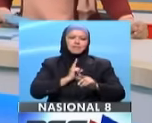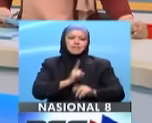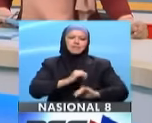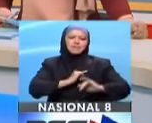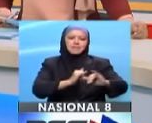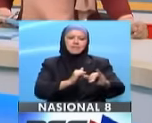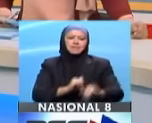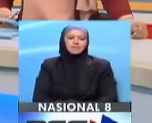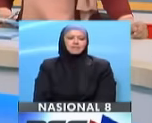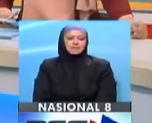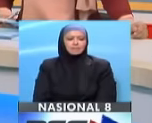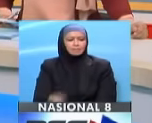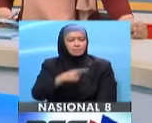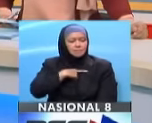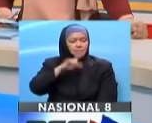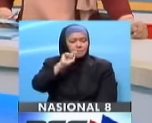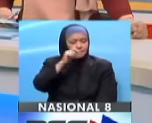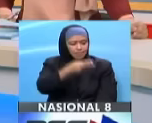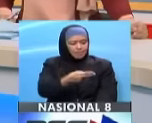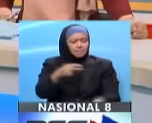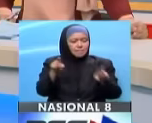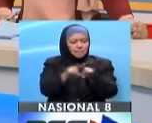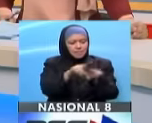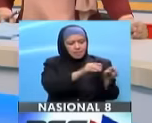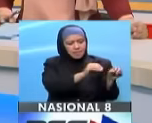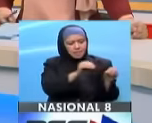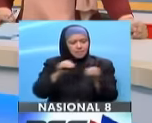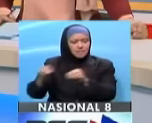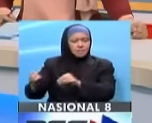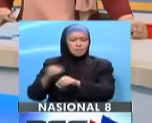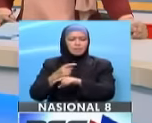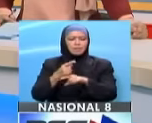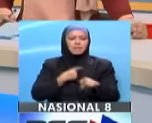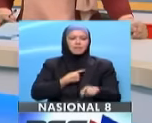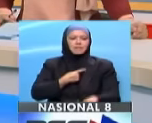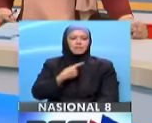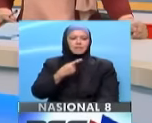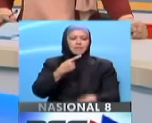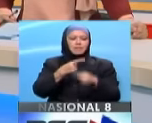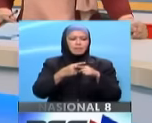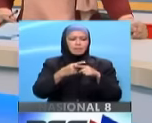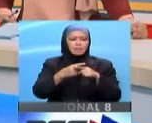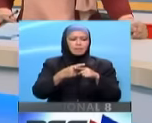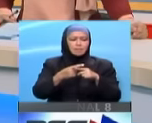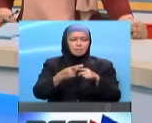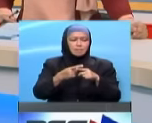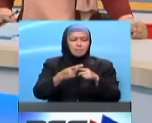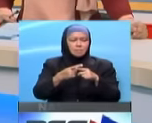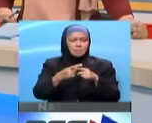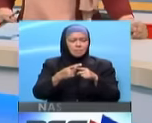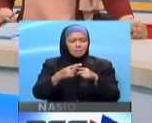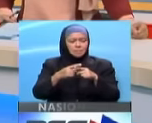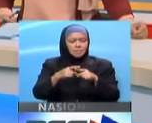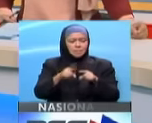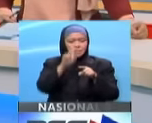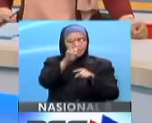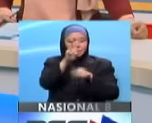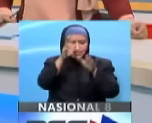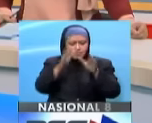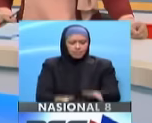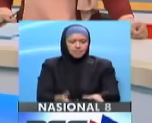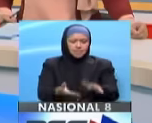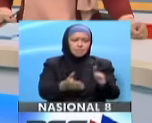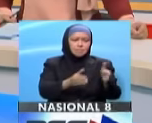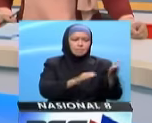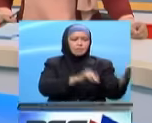Dalam pada itu, Tabung Haji turut mengelolakan badal haji untuk dua lagi jemaah Malaysia yang menjadi mangsa kes keren tumbang di Masjidil Haram.